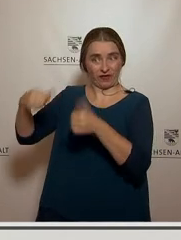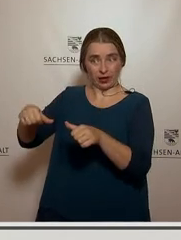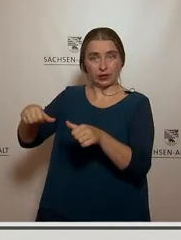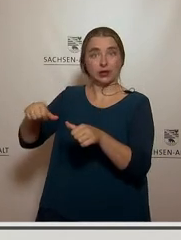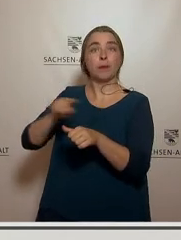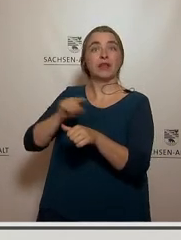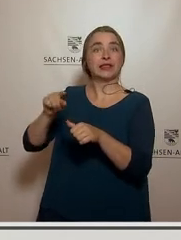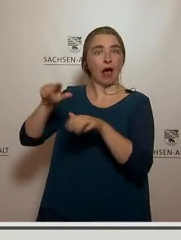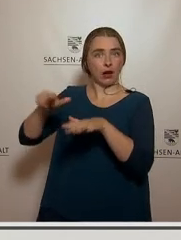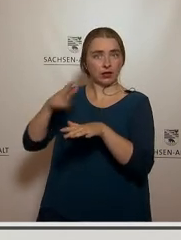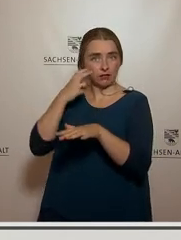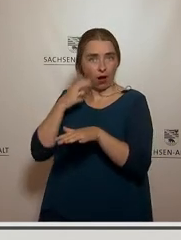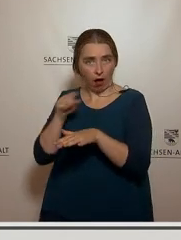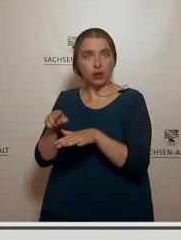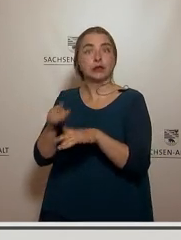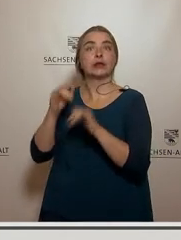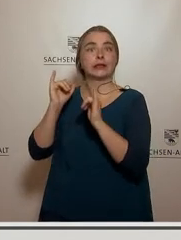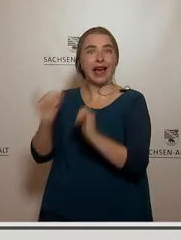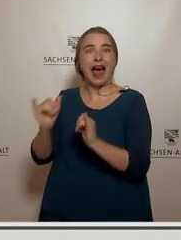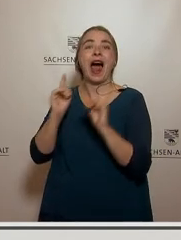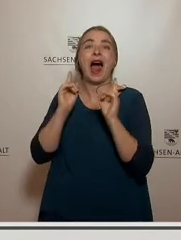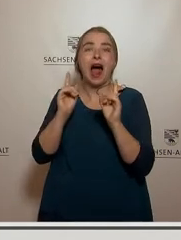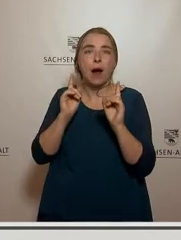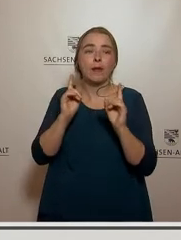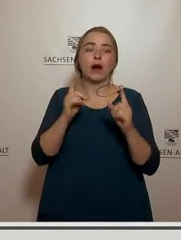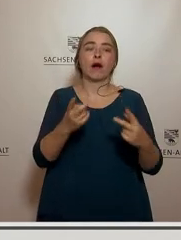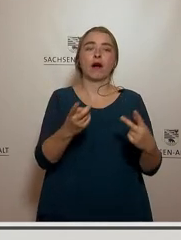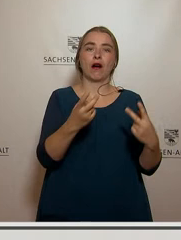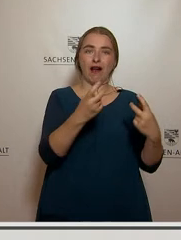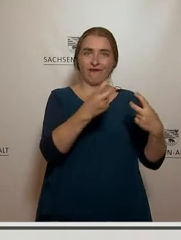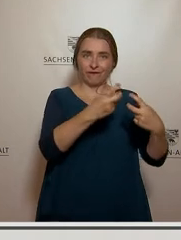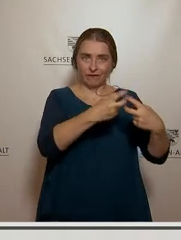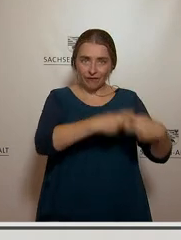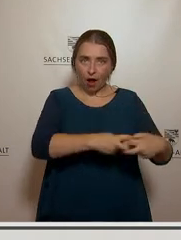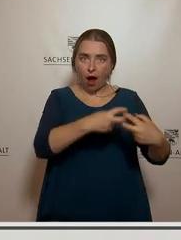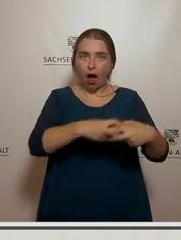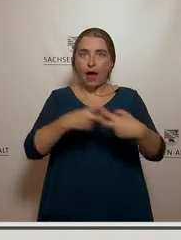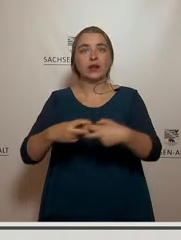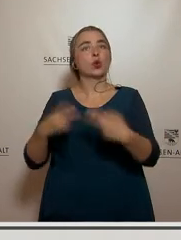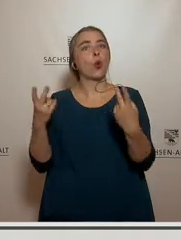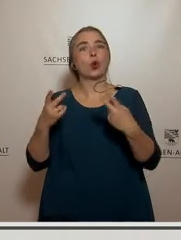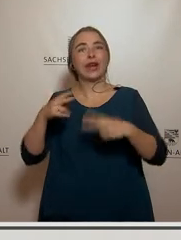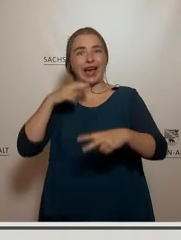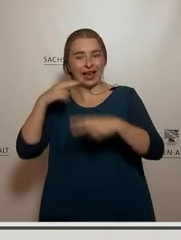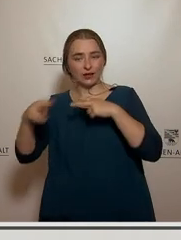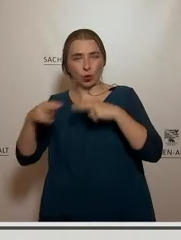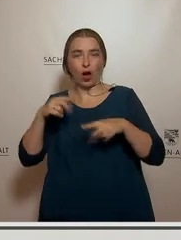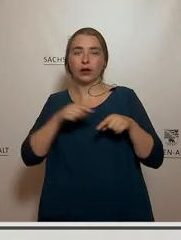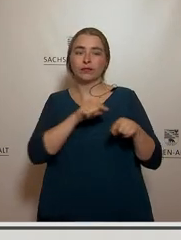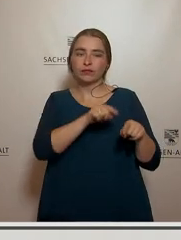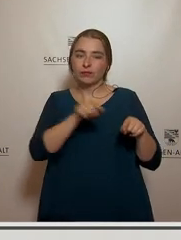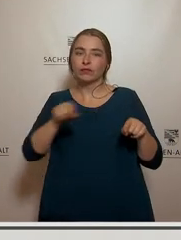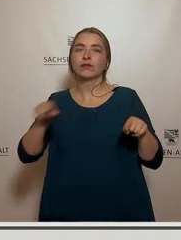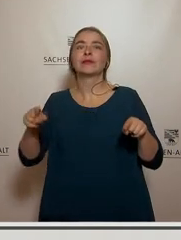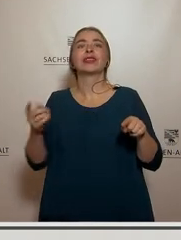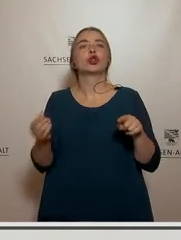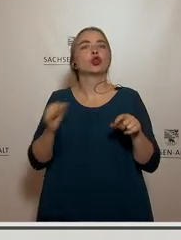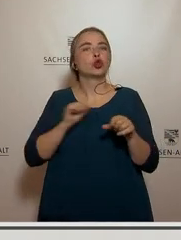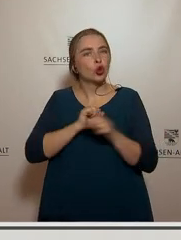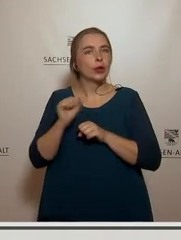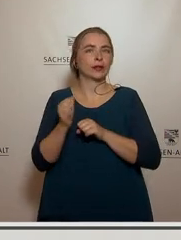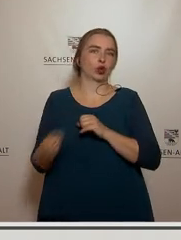noch Kinder und Jugendliche in den Vereinen und bei Restaurantbesuchen immer noch aufgefordert werden, einen zusätzlichen